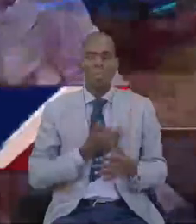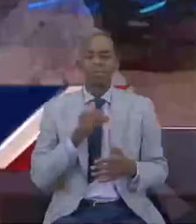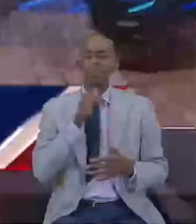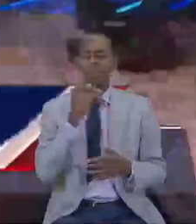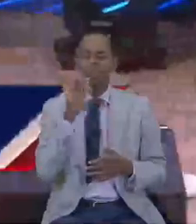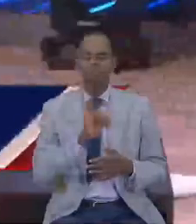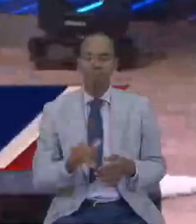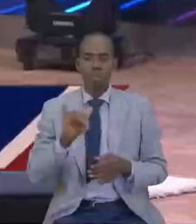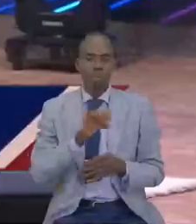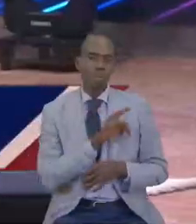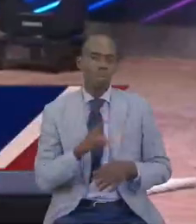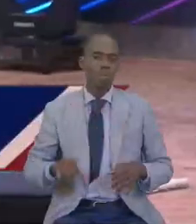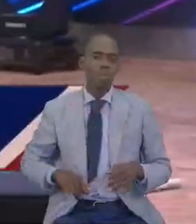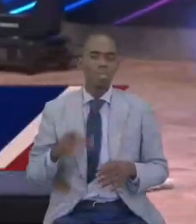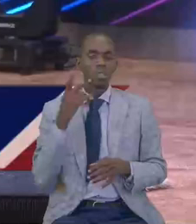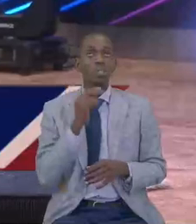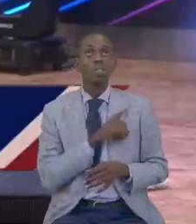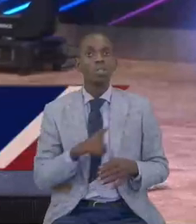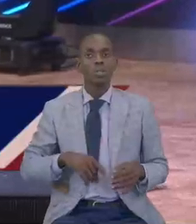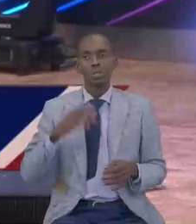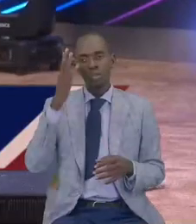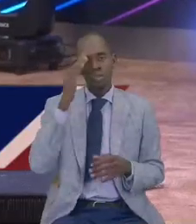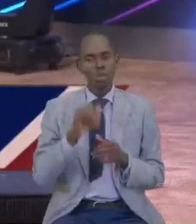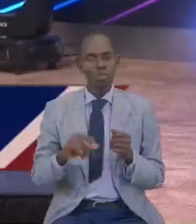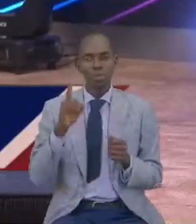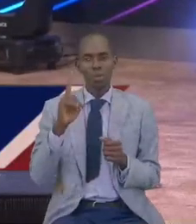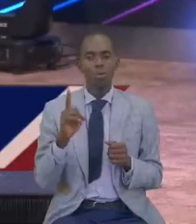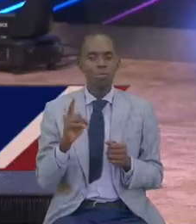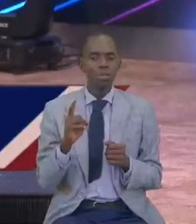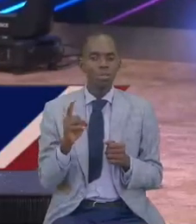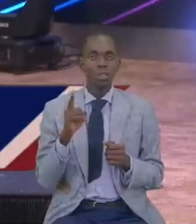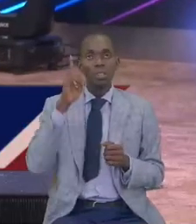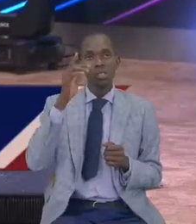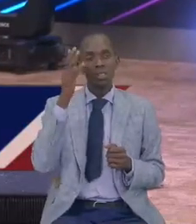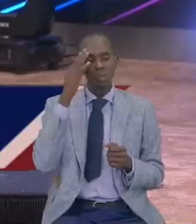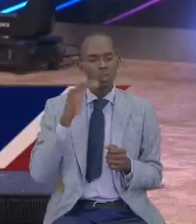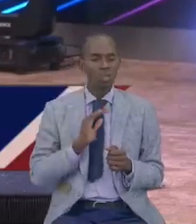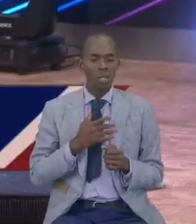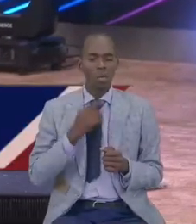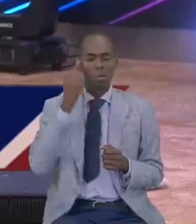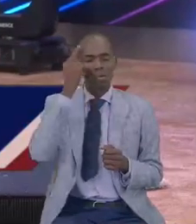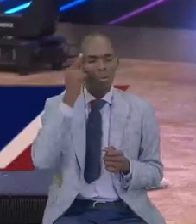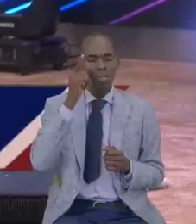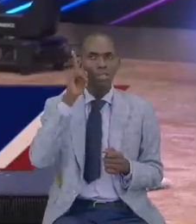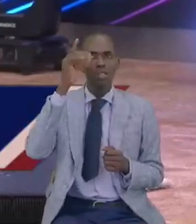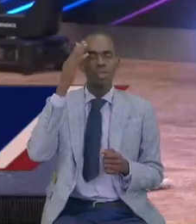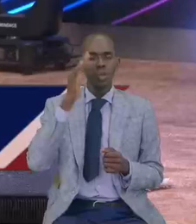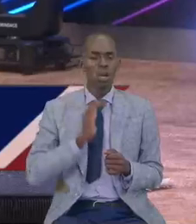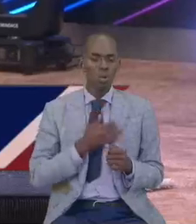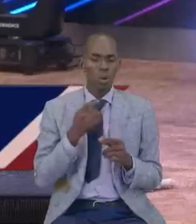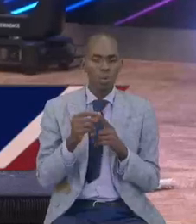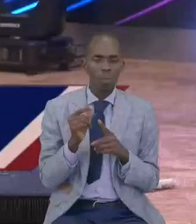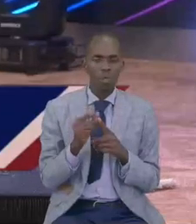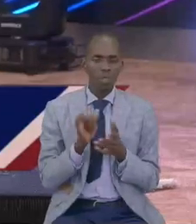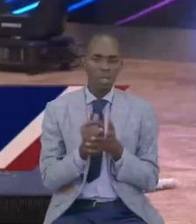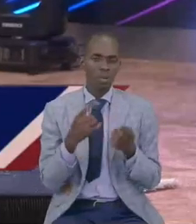il voit tout le monde, il connaît tout le monde, il connaît nos pensées, il connaît nos propos et nos paroles, il